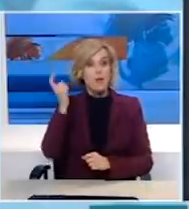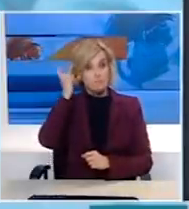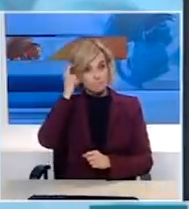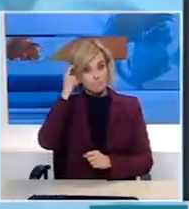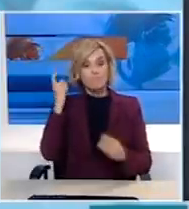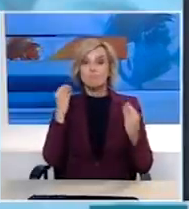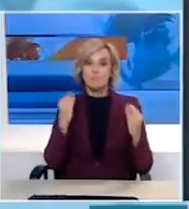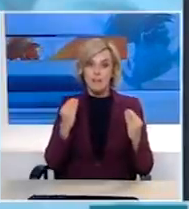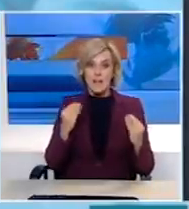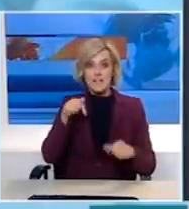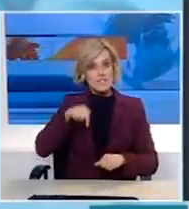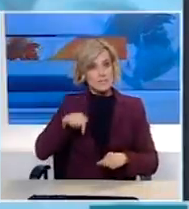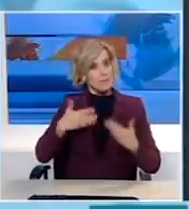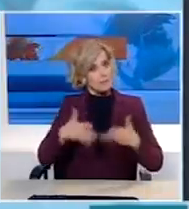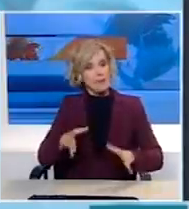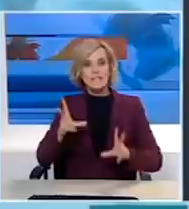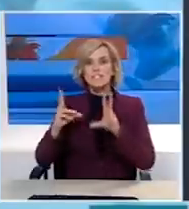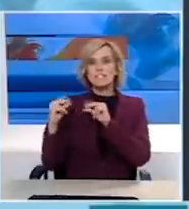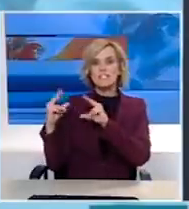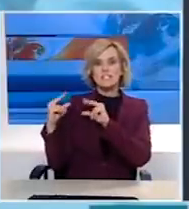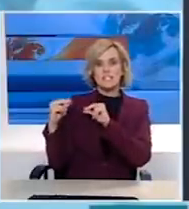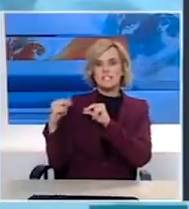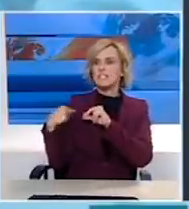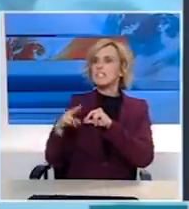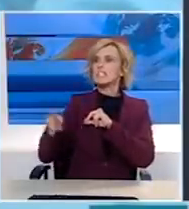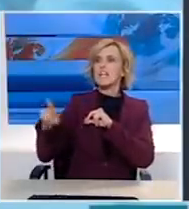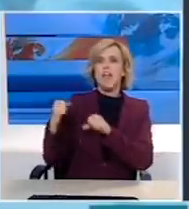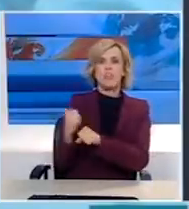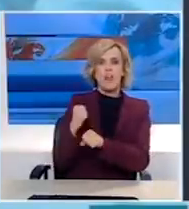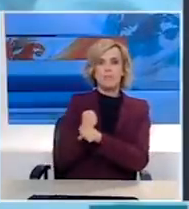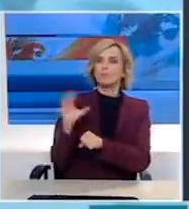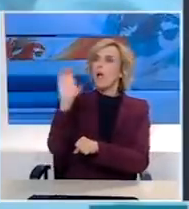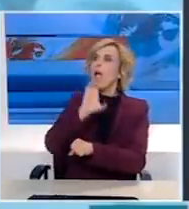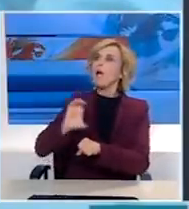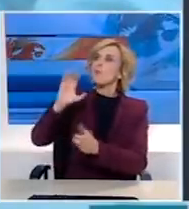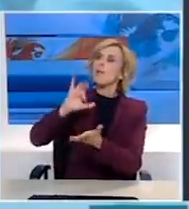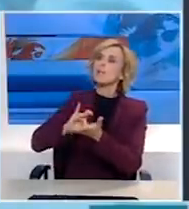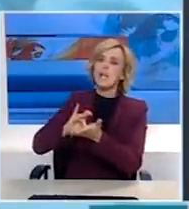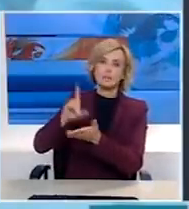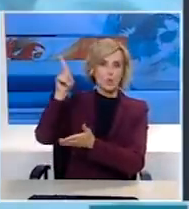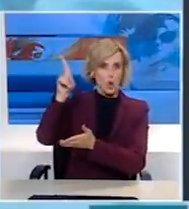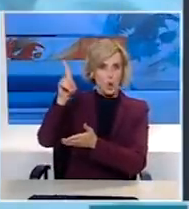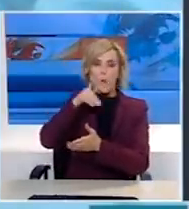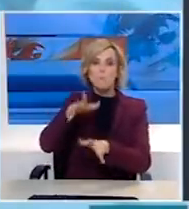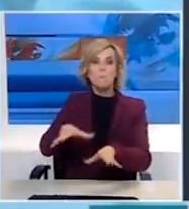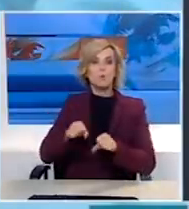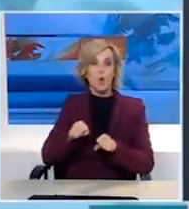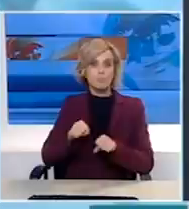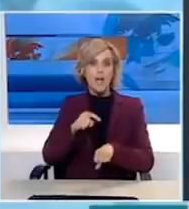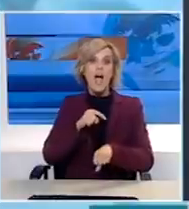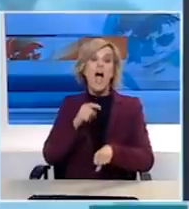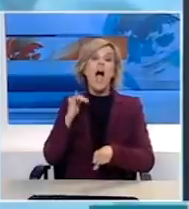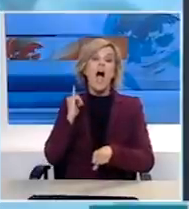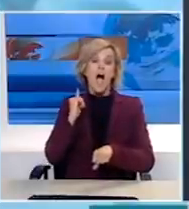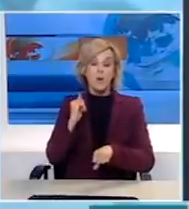αυτό. Είχα σήμερα συζητήσεις με συναδέλφους από το Ευρωπαϊκό Κέντρο Ελέγχου και Πρόληψης των Νόσων ότι δεν είναι η ώρα